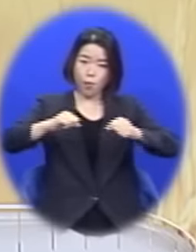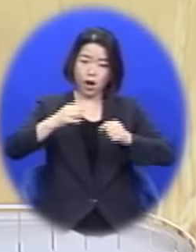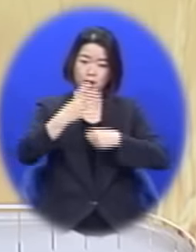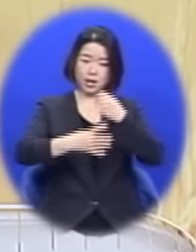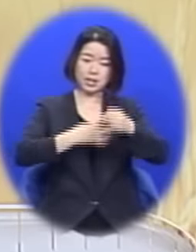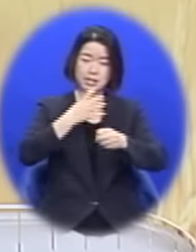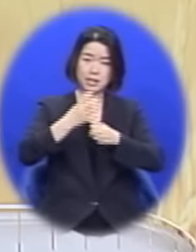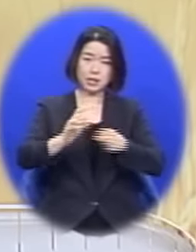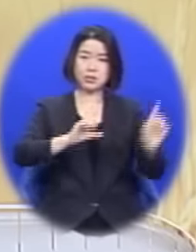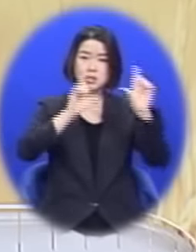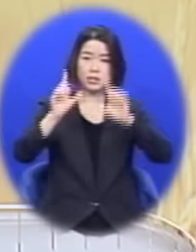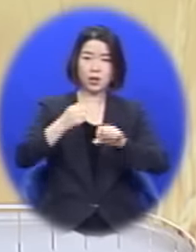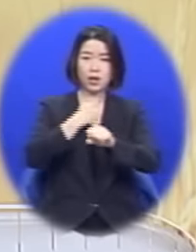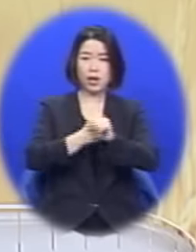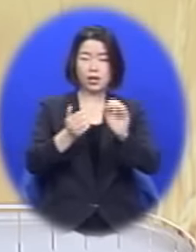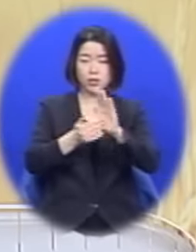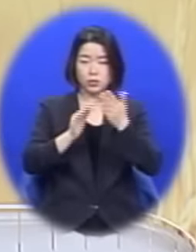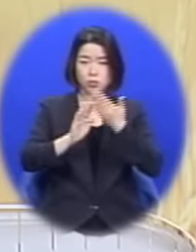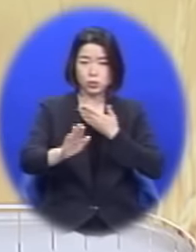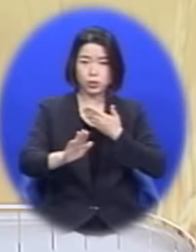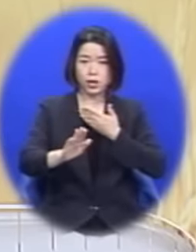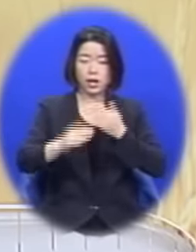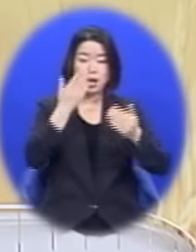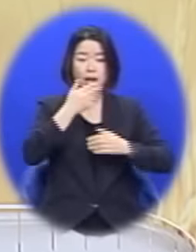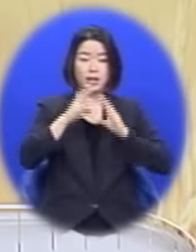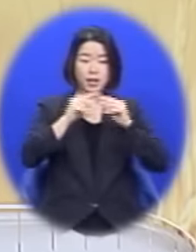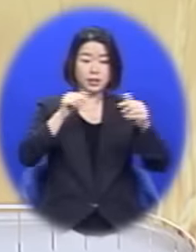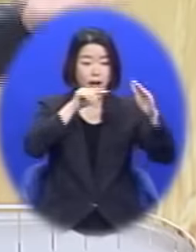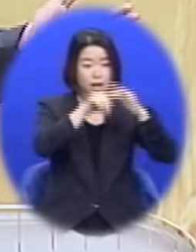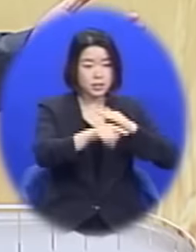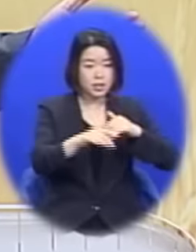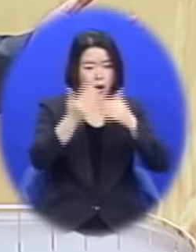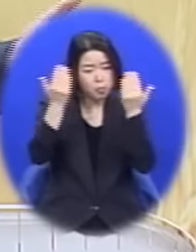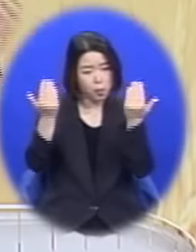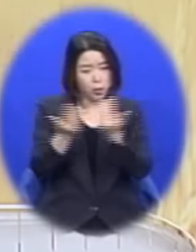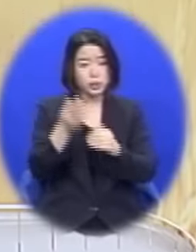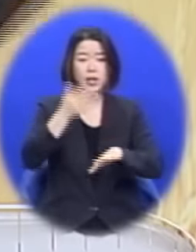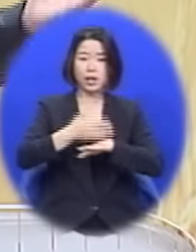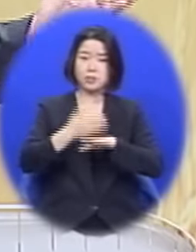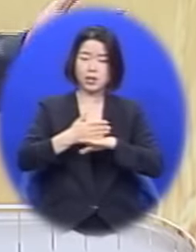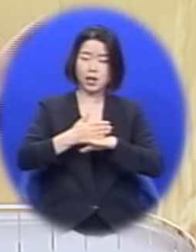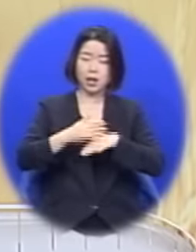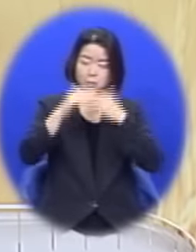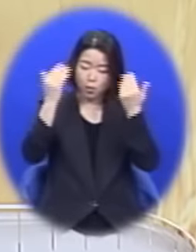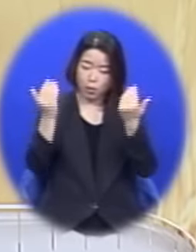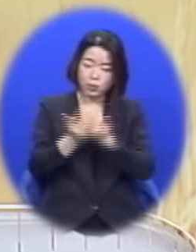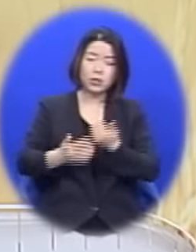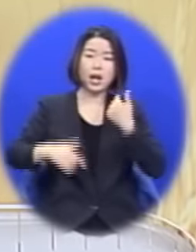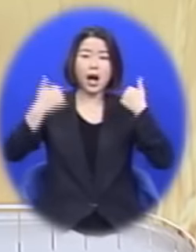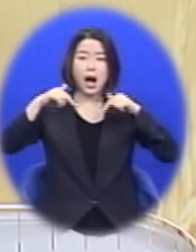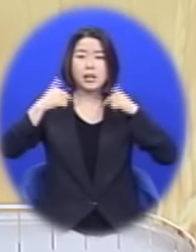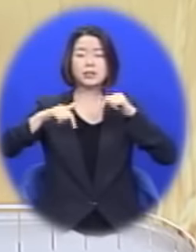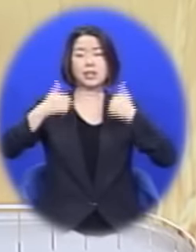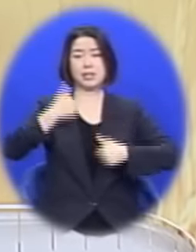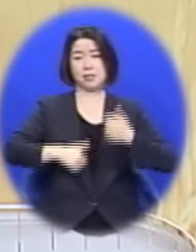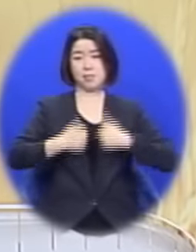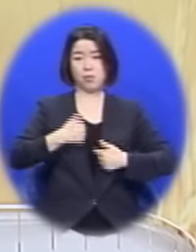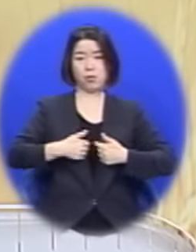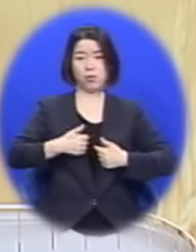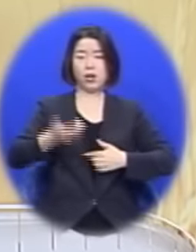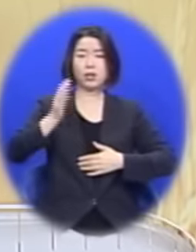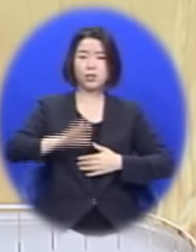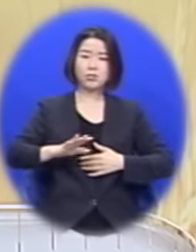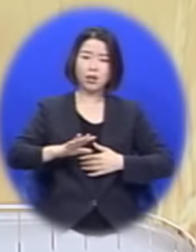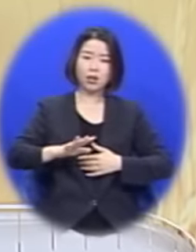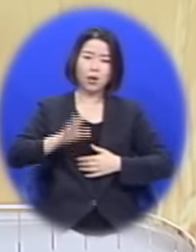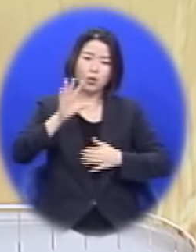생활하고 가나안 땅에 들어갔을 때는 모든 게 감사하고 모든 일이 감사하고 항상 기뻤고, 근데 거기에 얼마 안